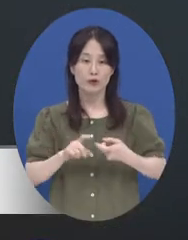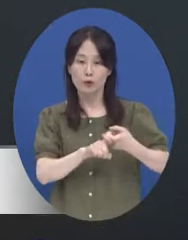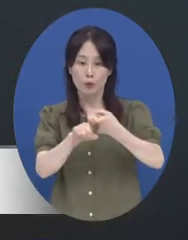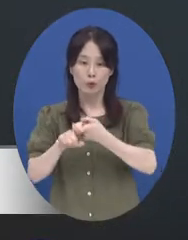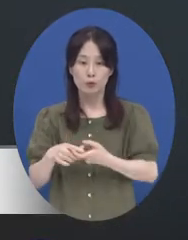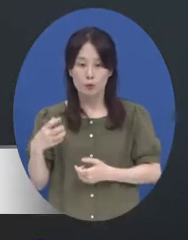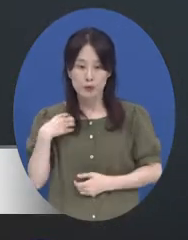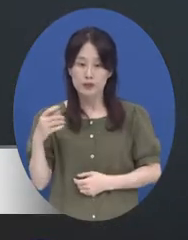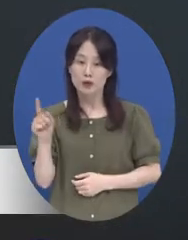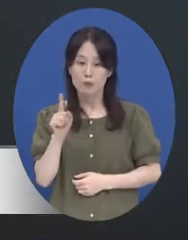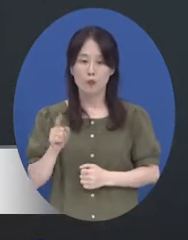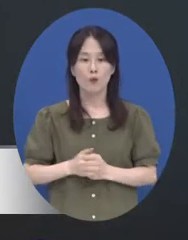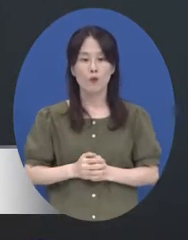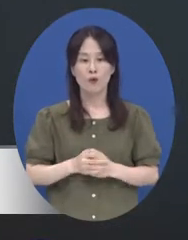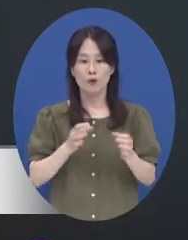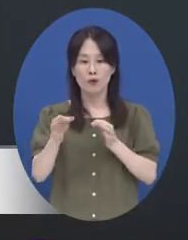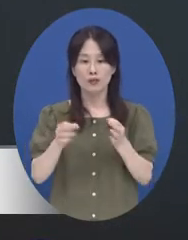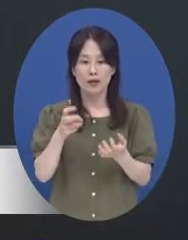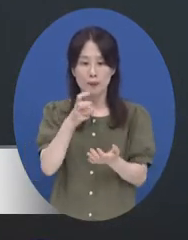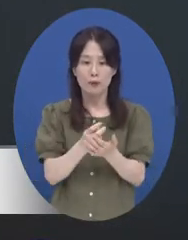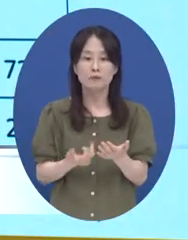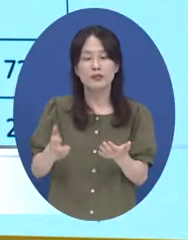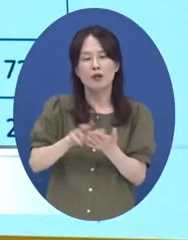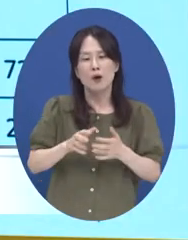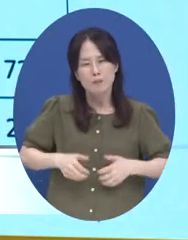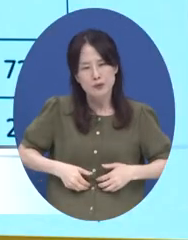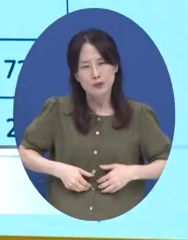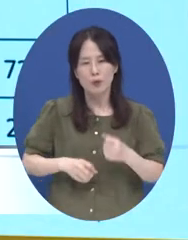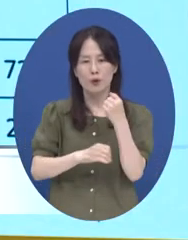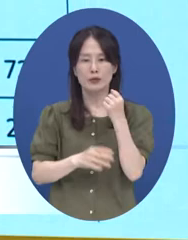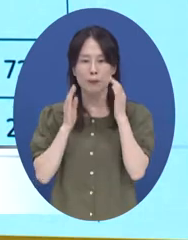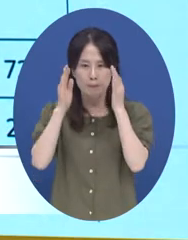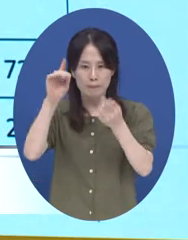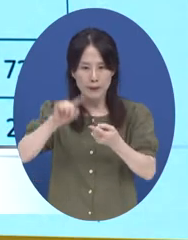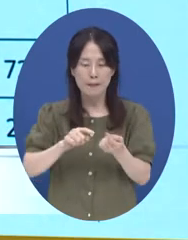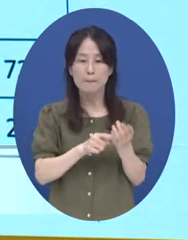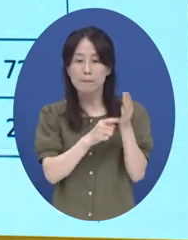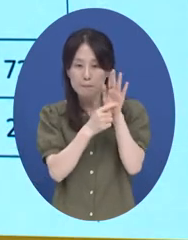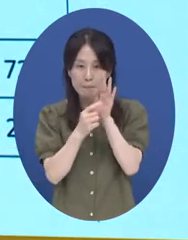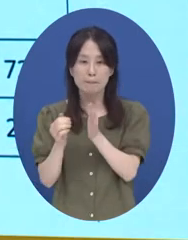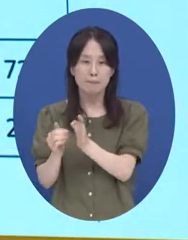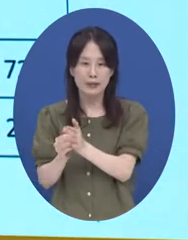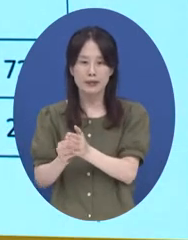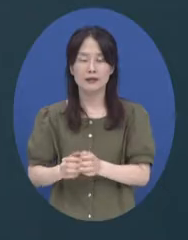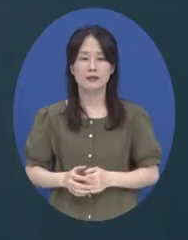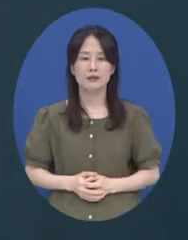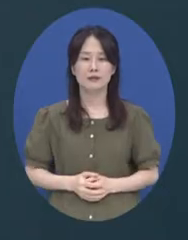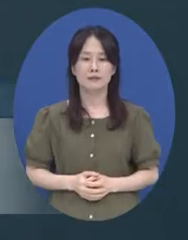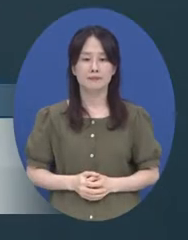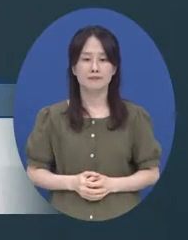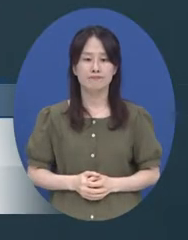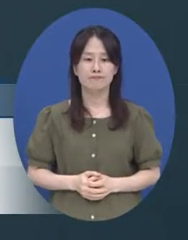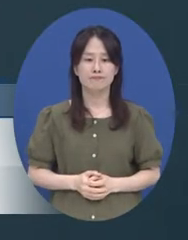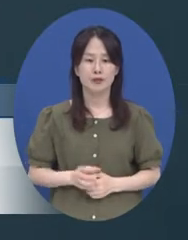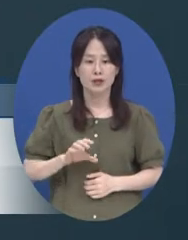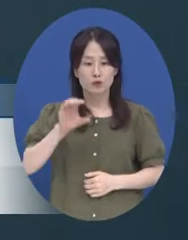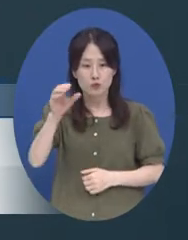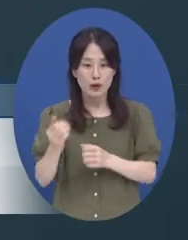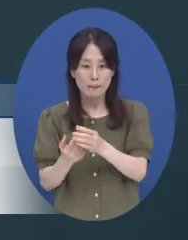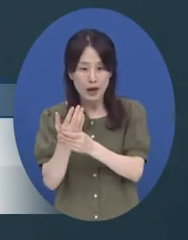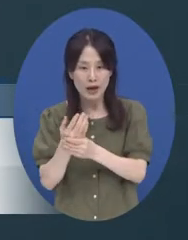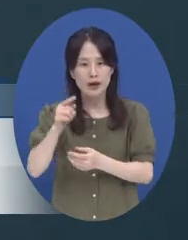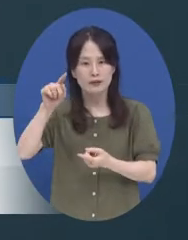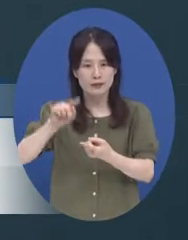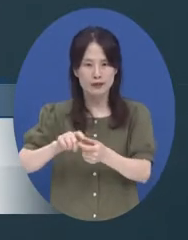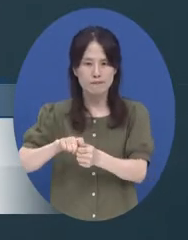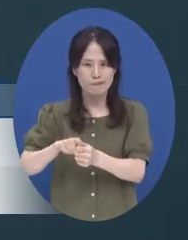토론회에선 부동산 시장법 제정의 필요성과 기본 방향에 대한 발표가 이뤄졌습니다. 투기가 일어나면